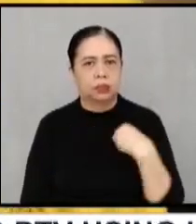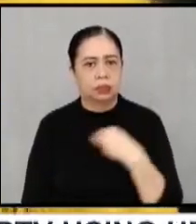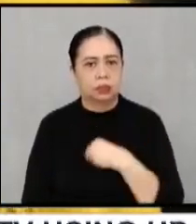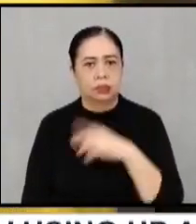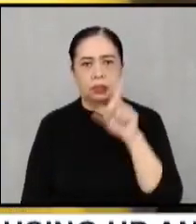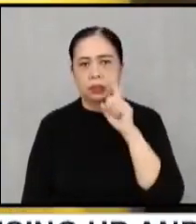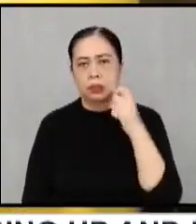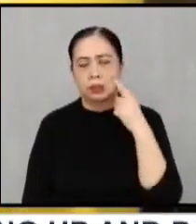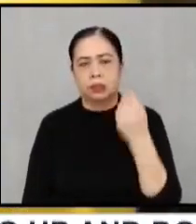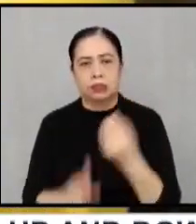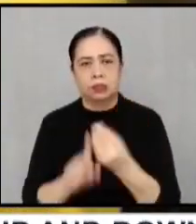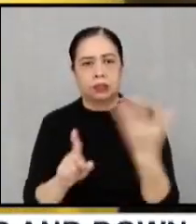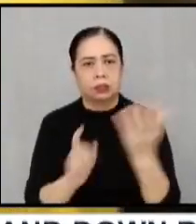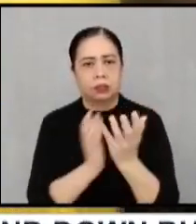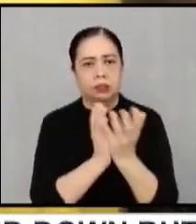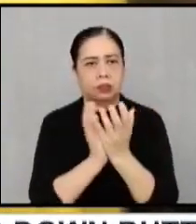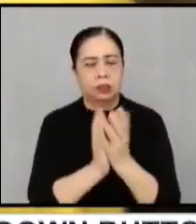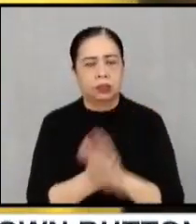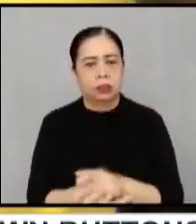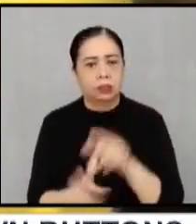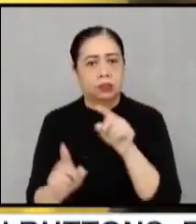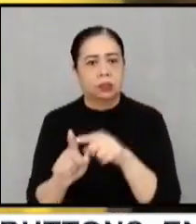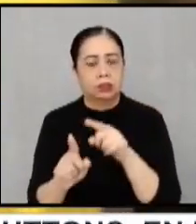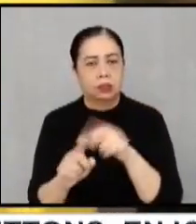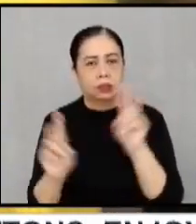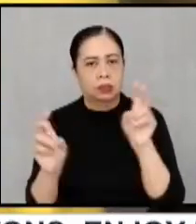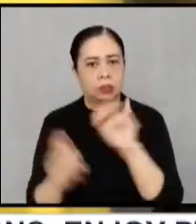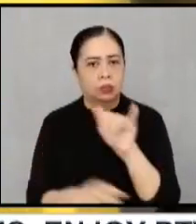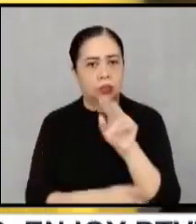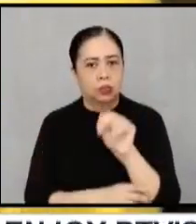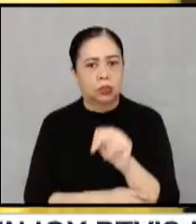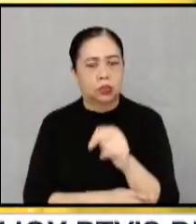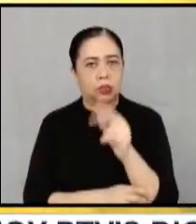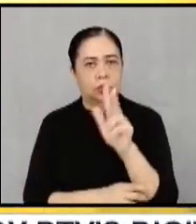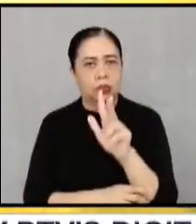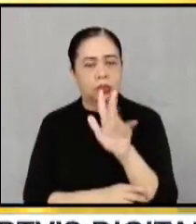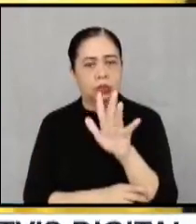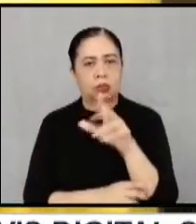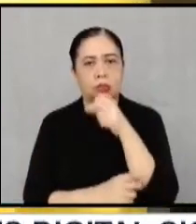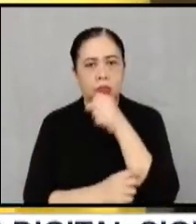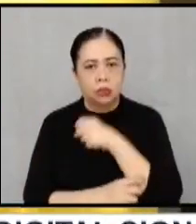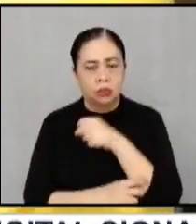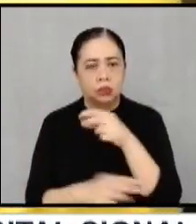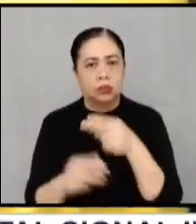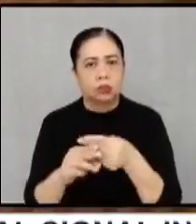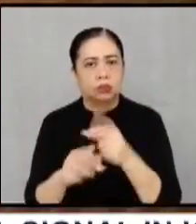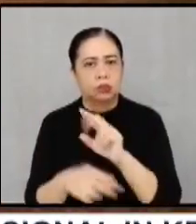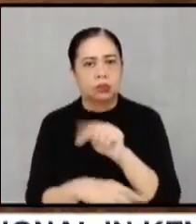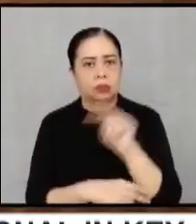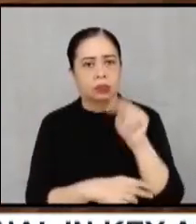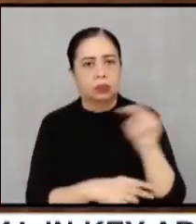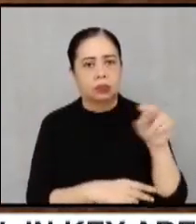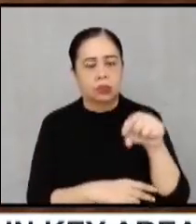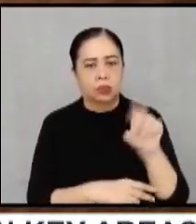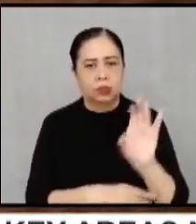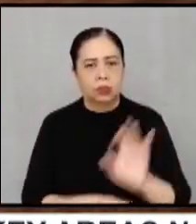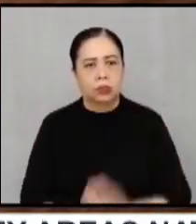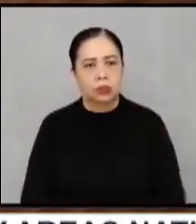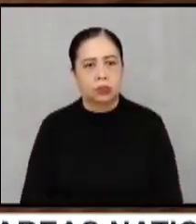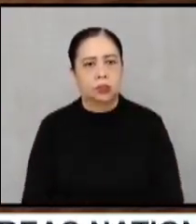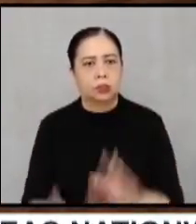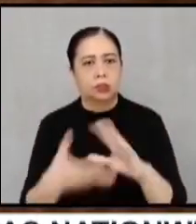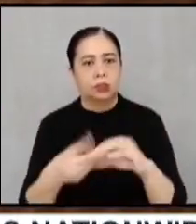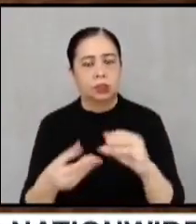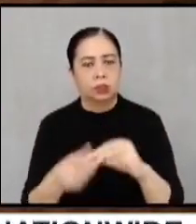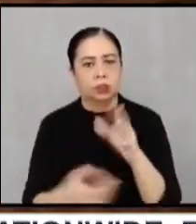plus community. At si alias June, 35 taong gulang na taga Novaliches, Quezon City. Kwento ng ina ng